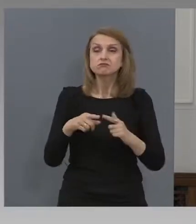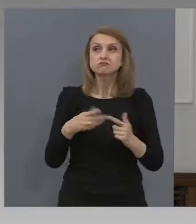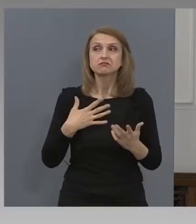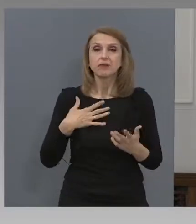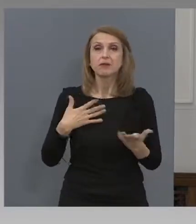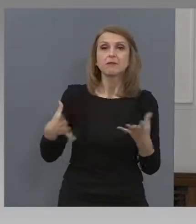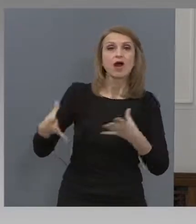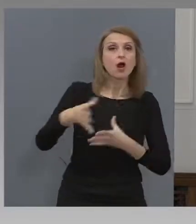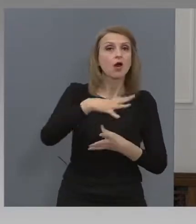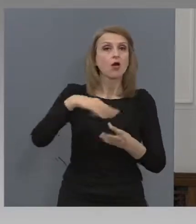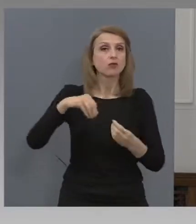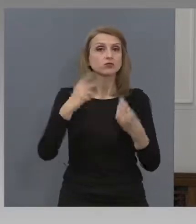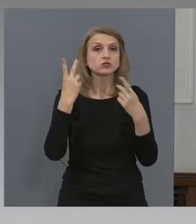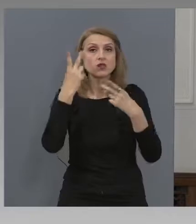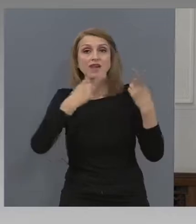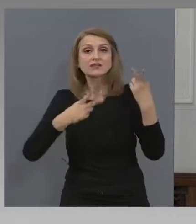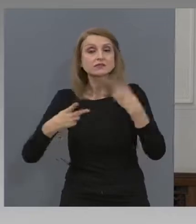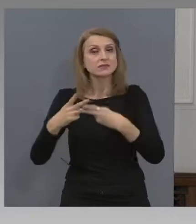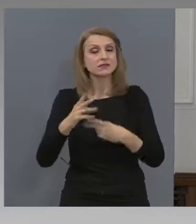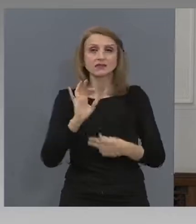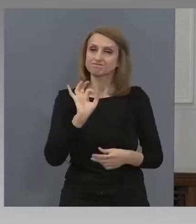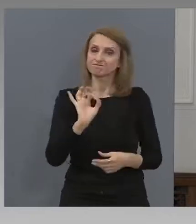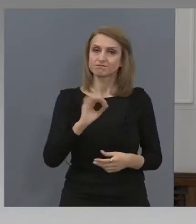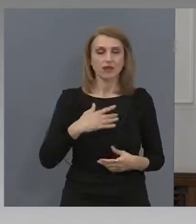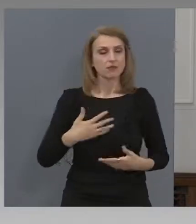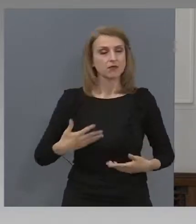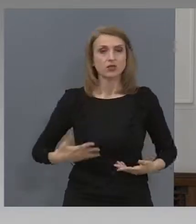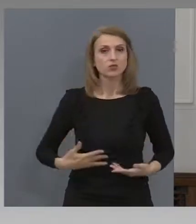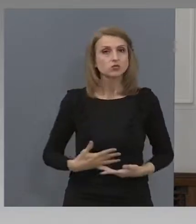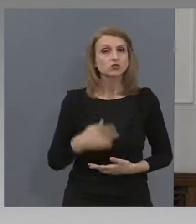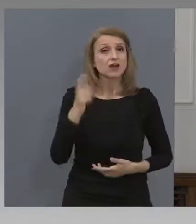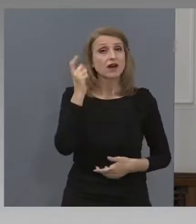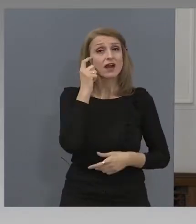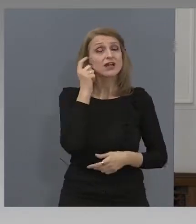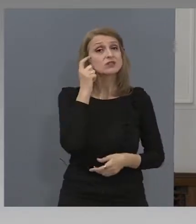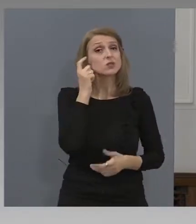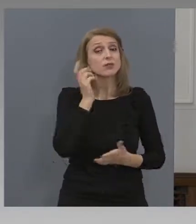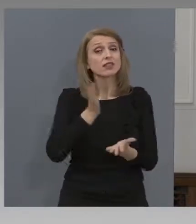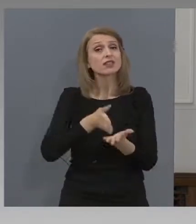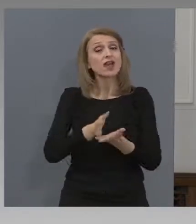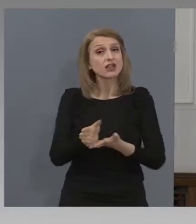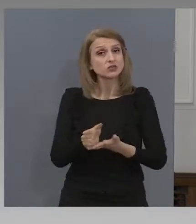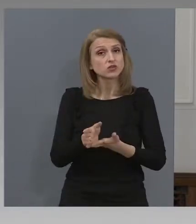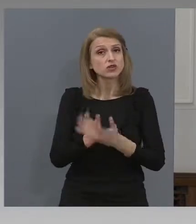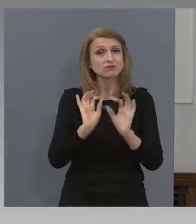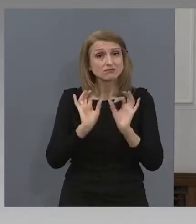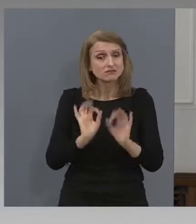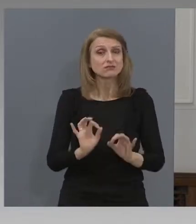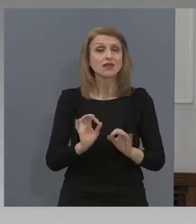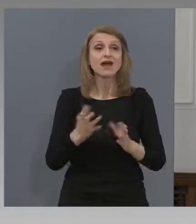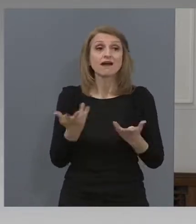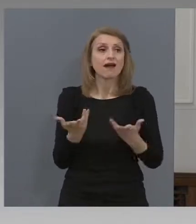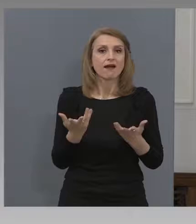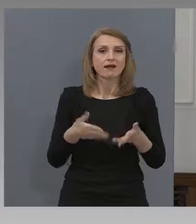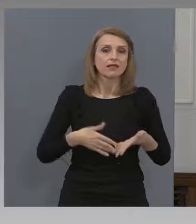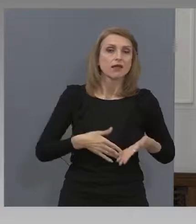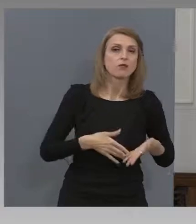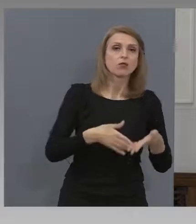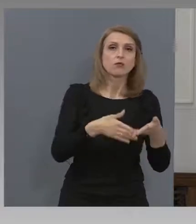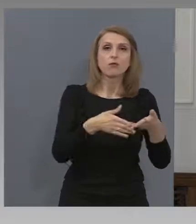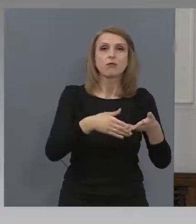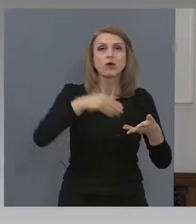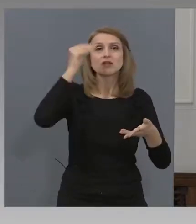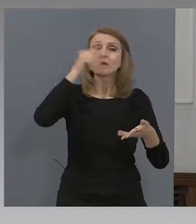за необходимостта по разумен начин, по смислен начин да бъде подпомогнат